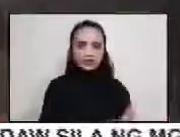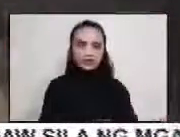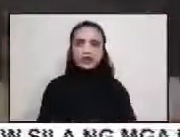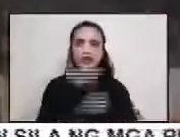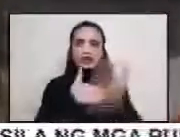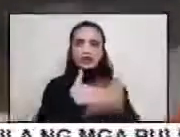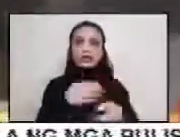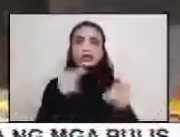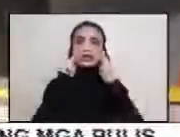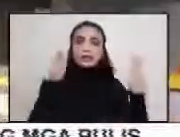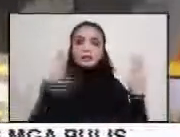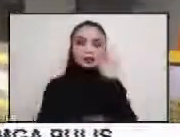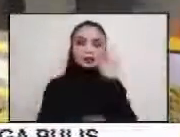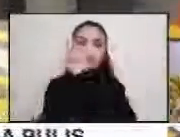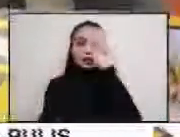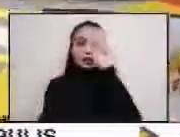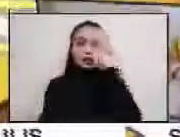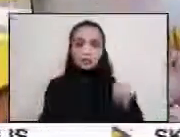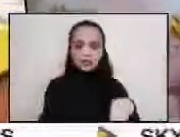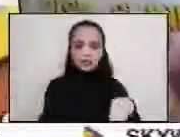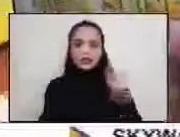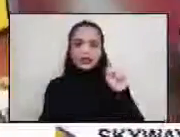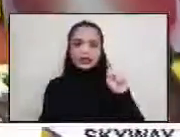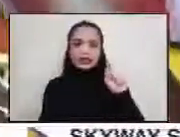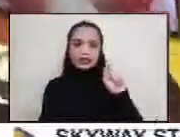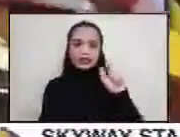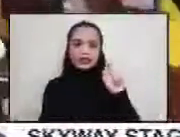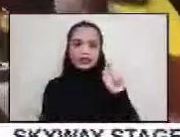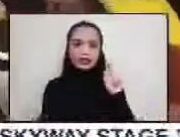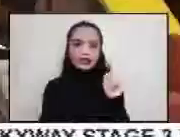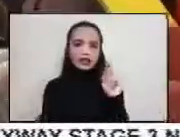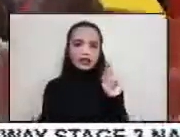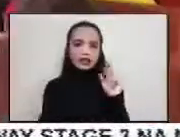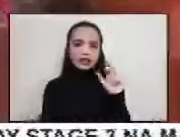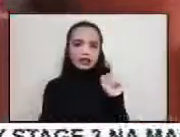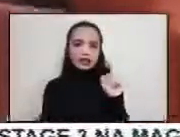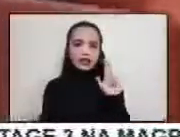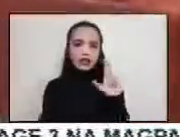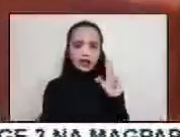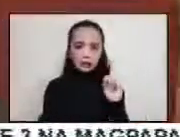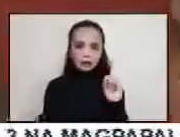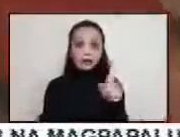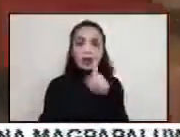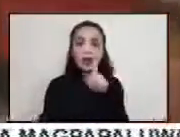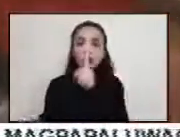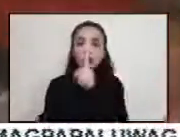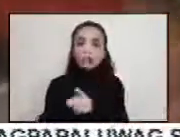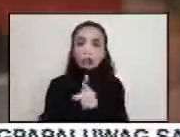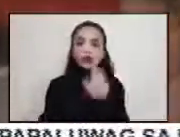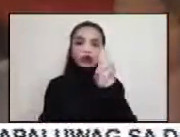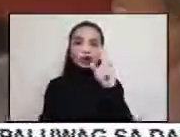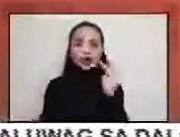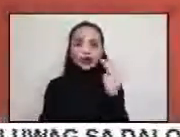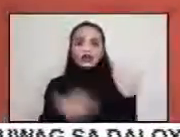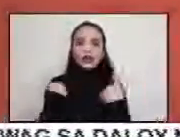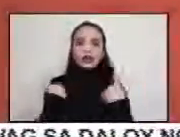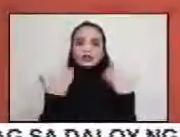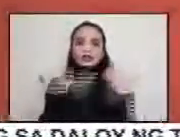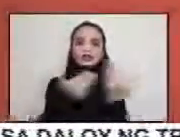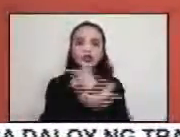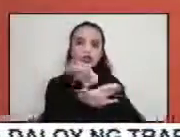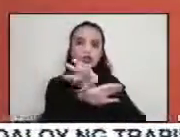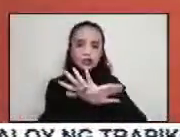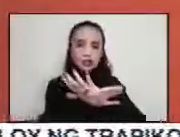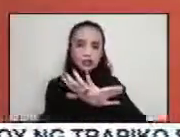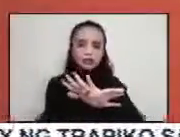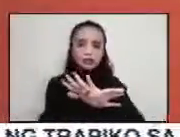pasyente. Nakakalungkot lang dito. Nagkakamuning yun eh. Yun pero hindi daw yung lalaki nagkakamuning. Ang nangyari kasi, although